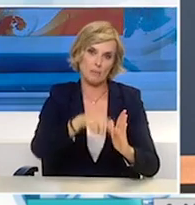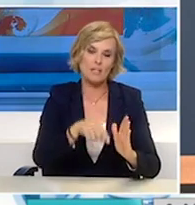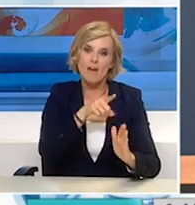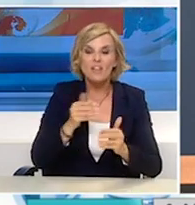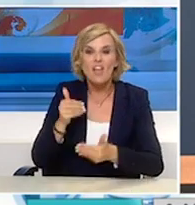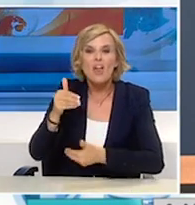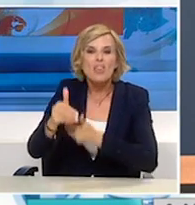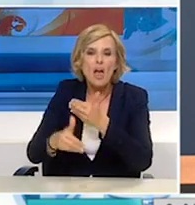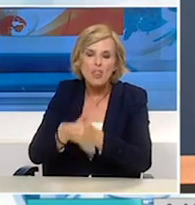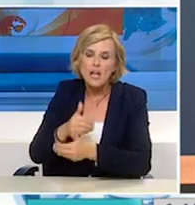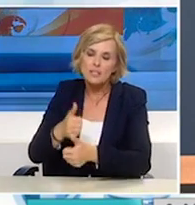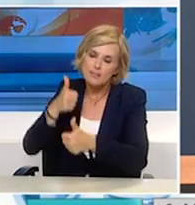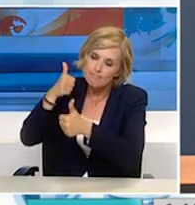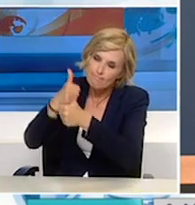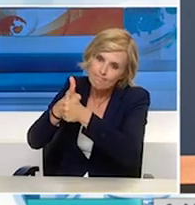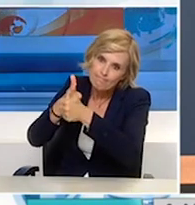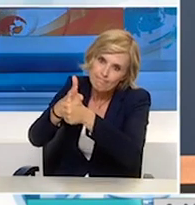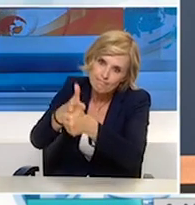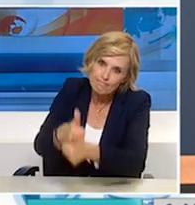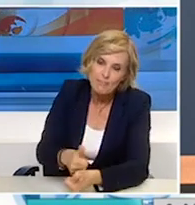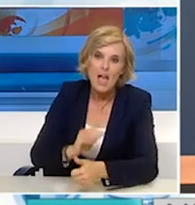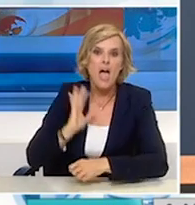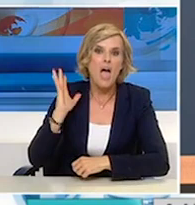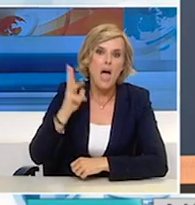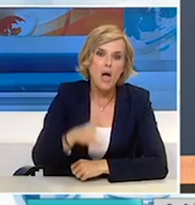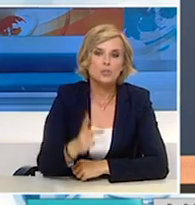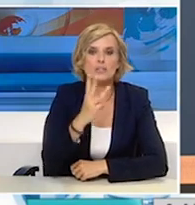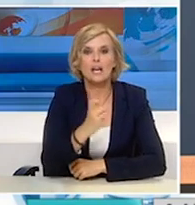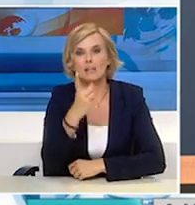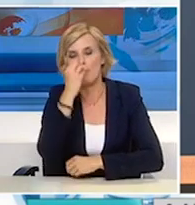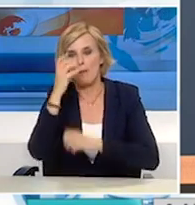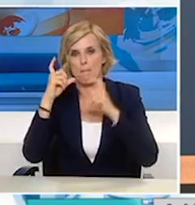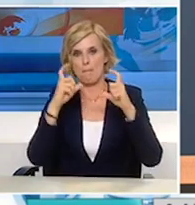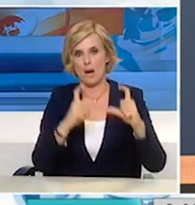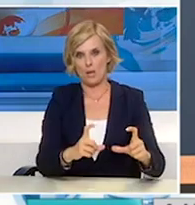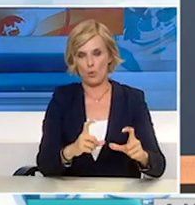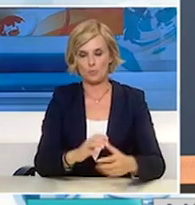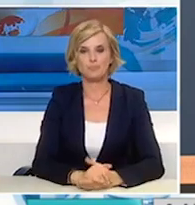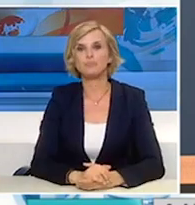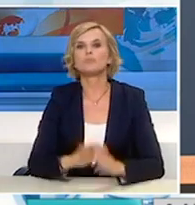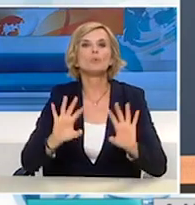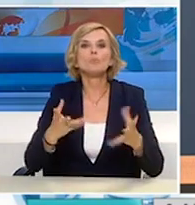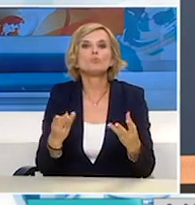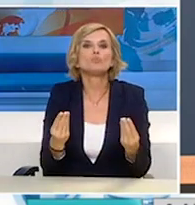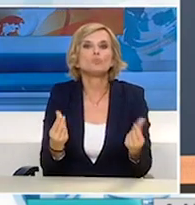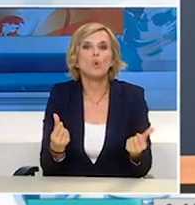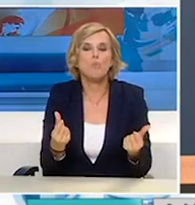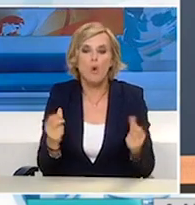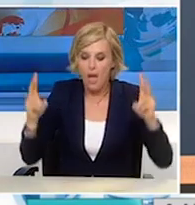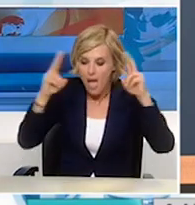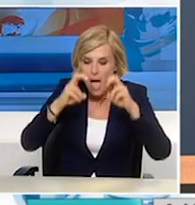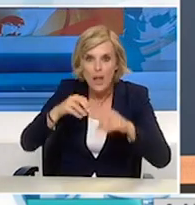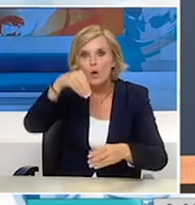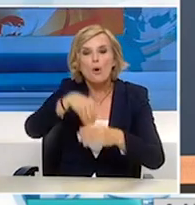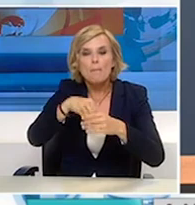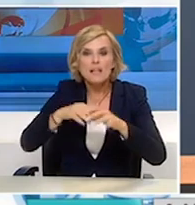οποία θα ακολουθηθεί μέχρι και τις 31 Μαΐου. Όσον αφορά στους ελέγχους τώρα των πτήσεων, το τελευταίο δεκαήμερο, από τις 8 Μαΐου